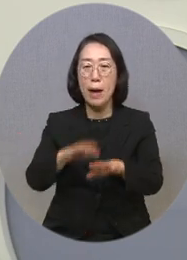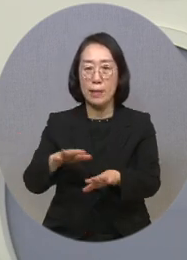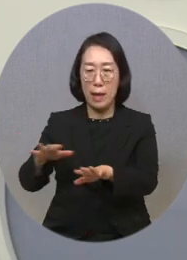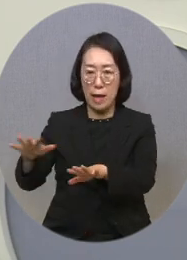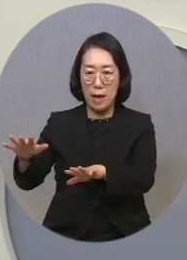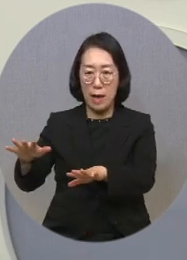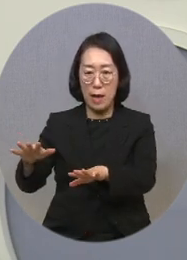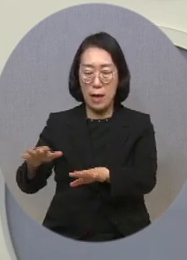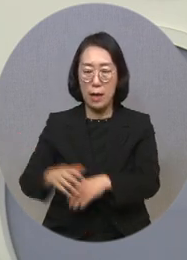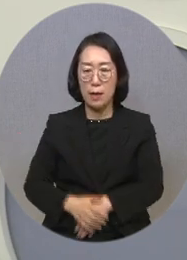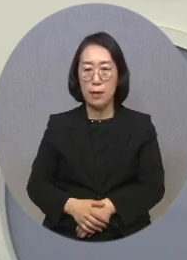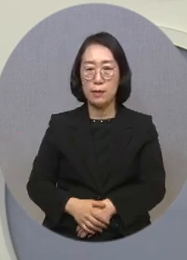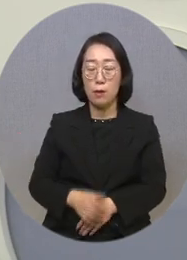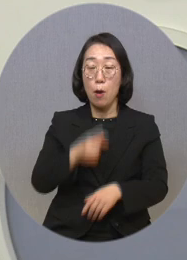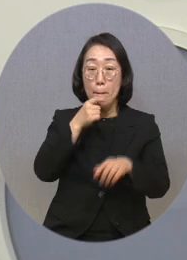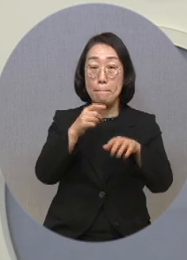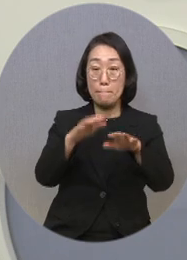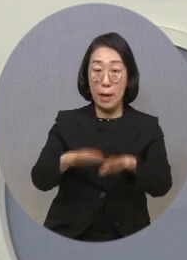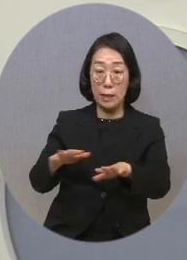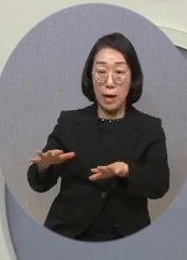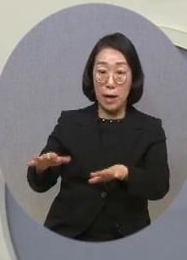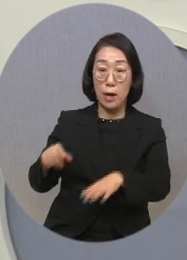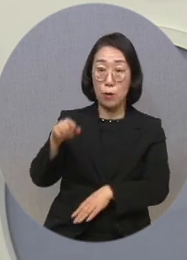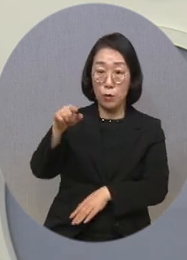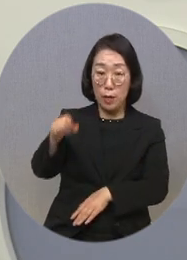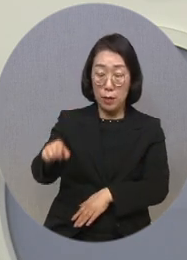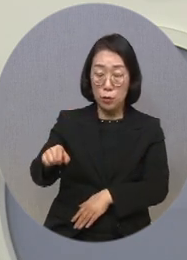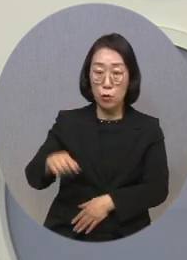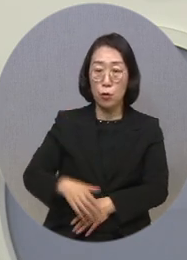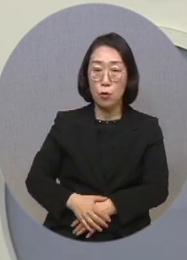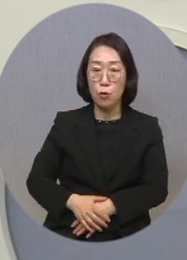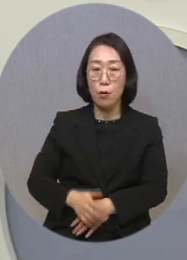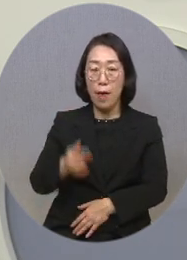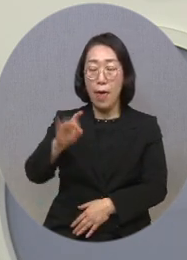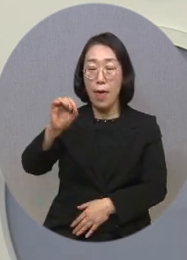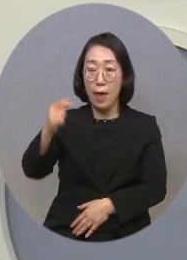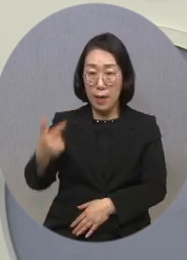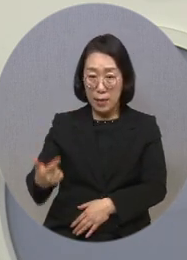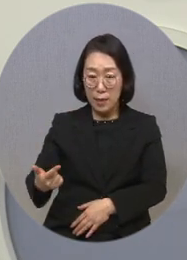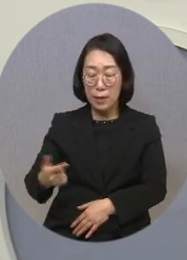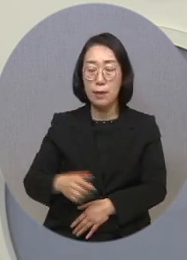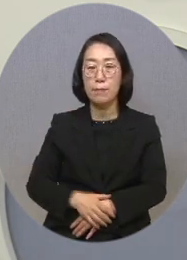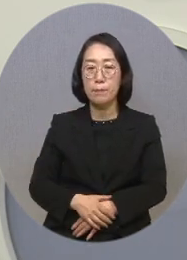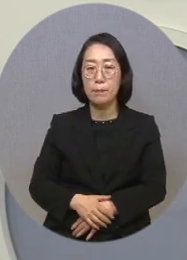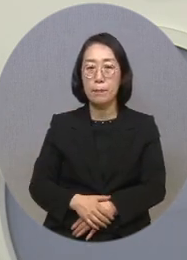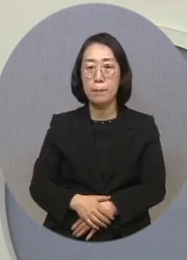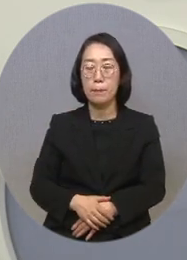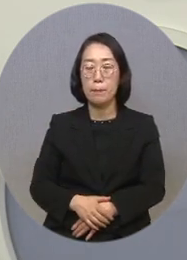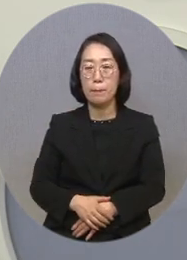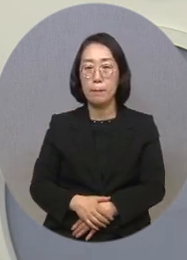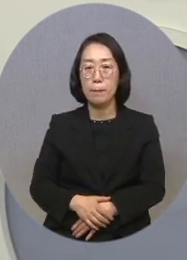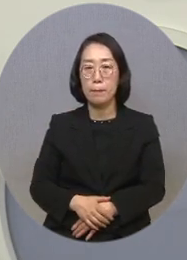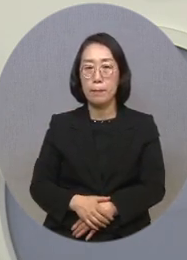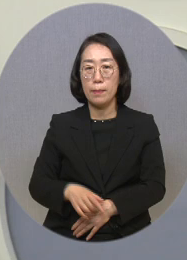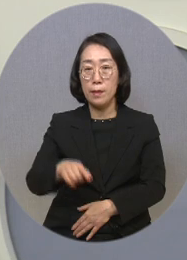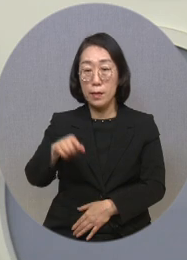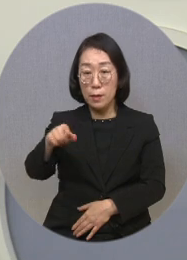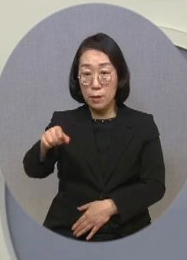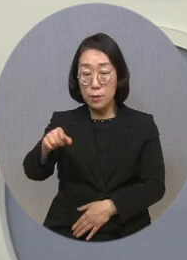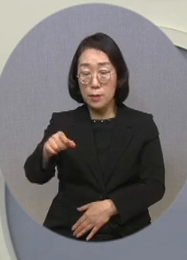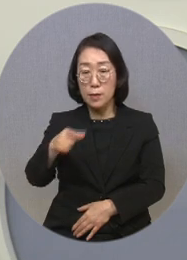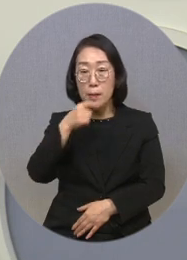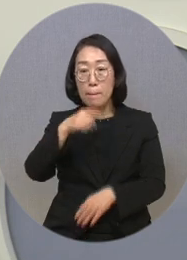가잖아요. 바다에 가서 그 인쇄로 나오는 게 해인 시대예요. 그래서 해인은 그 글이